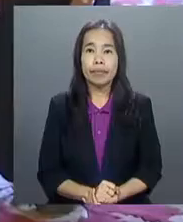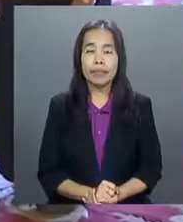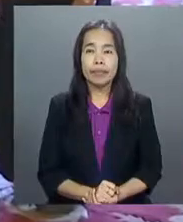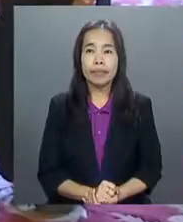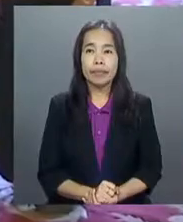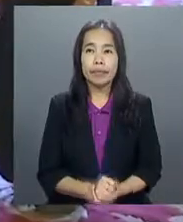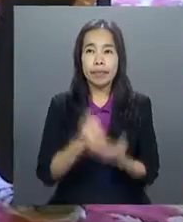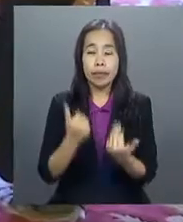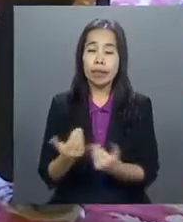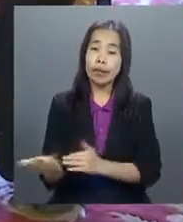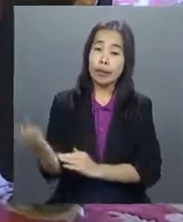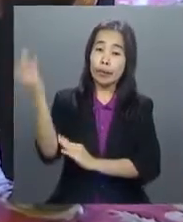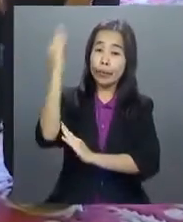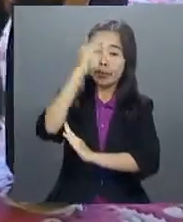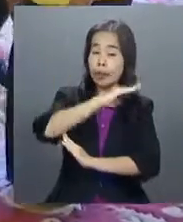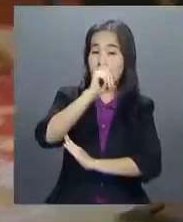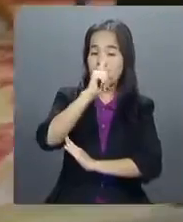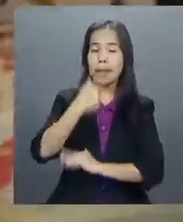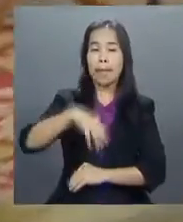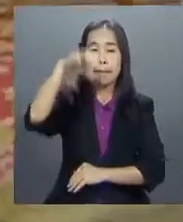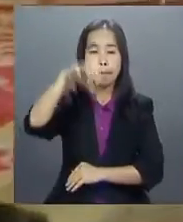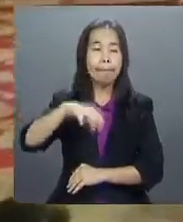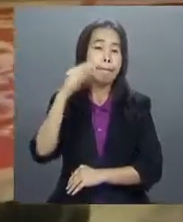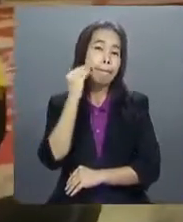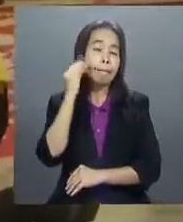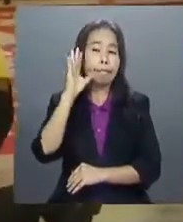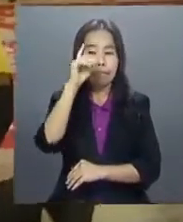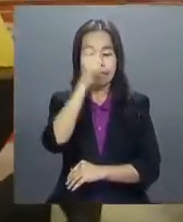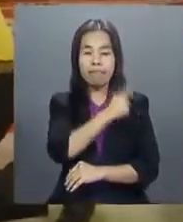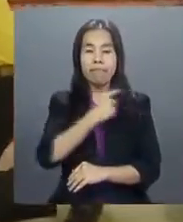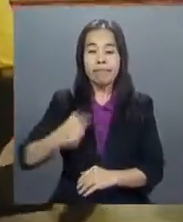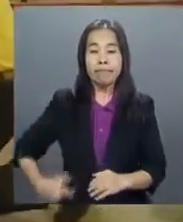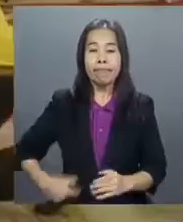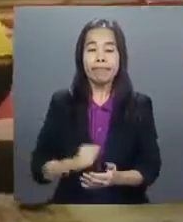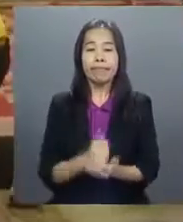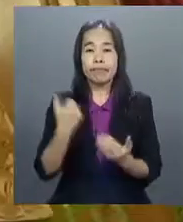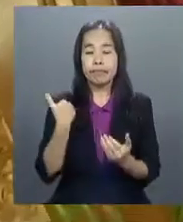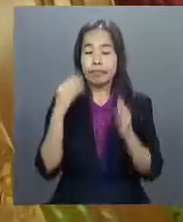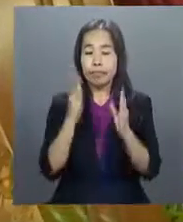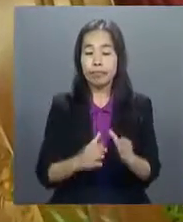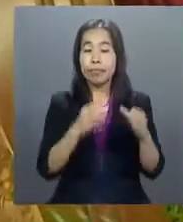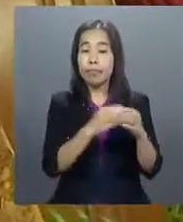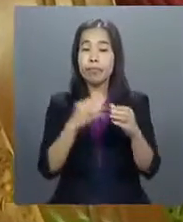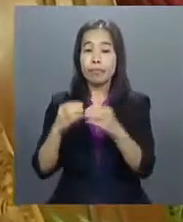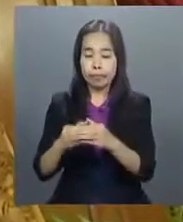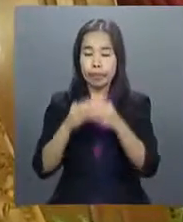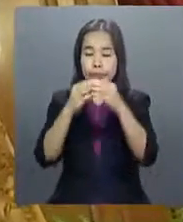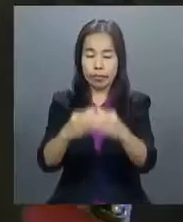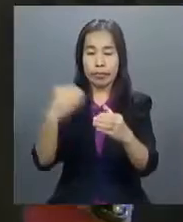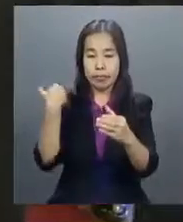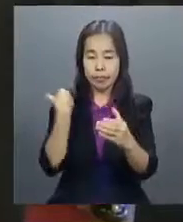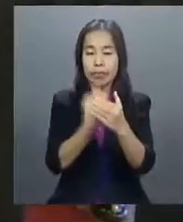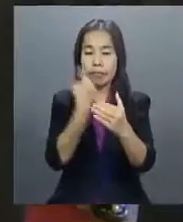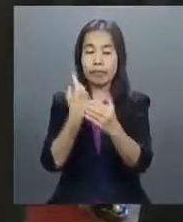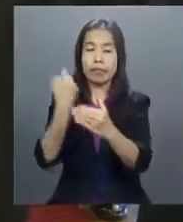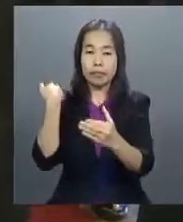ตลอดช่วงเช้าที่ผ่านมาที่ศาลาสหทัยสมาคมในพระบรมมหาราชวังมีคณะบุคคลและประชาชนไปลงนามถวายพระพ